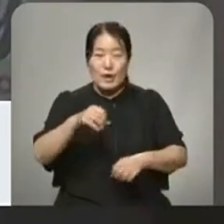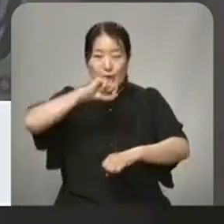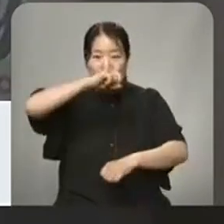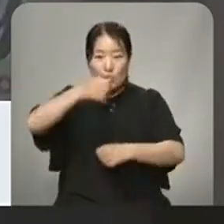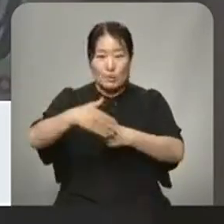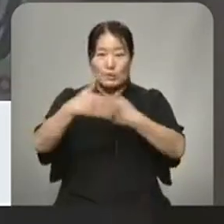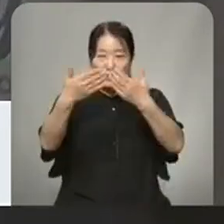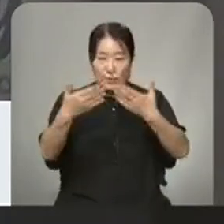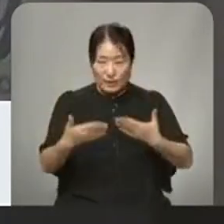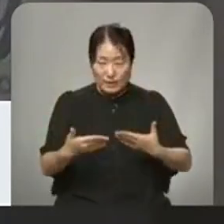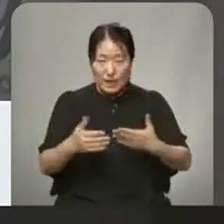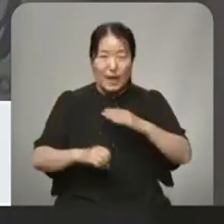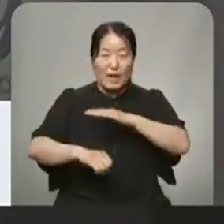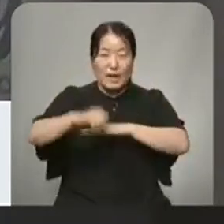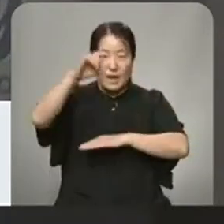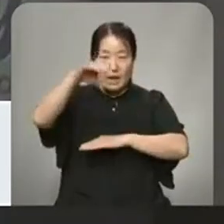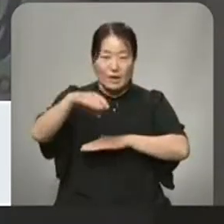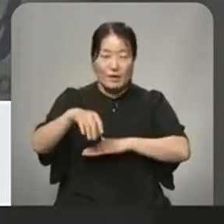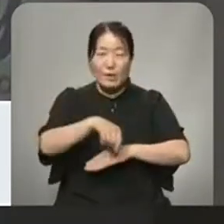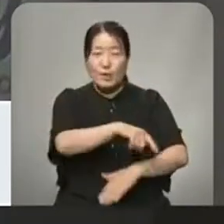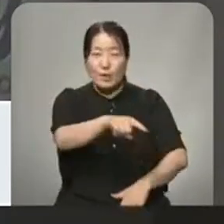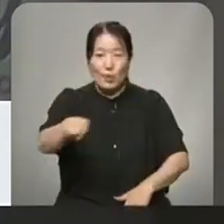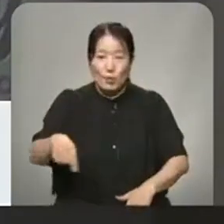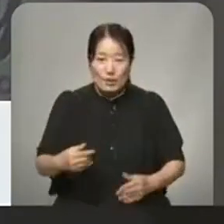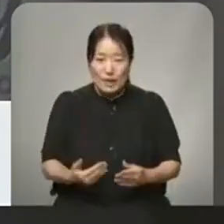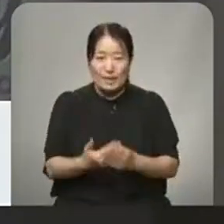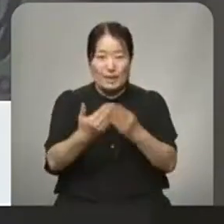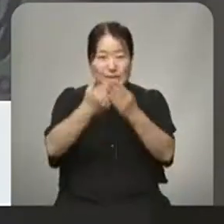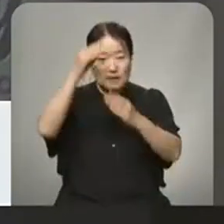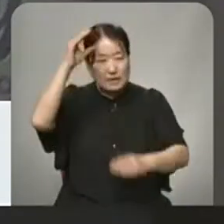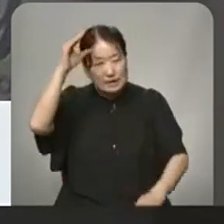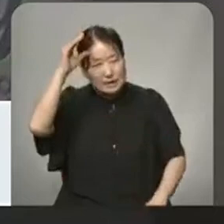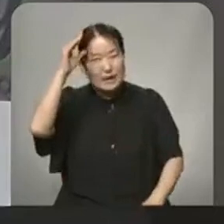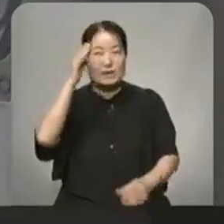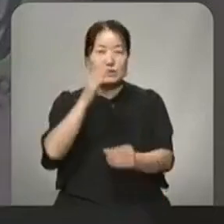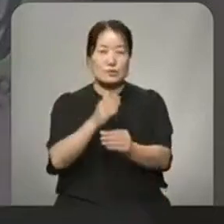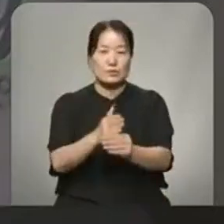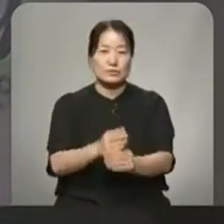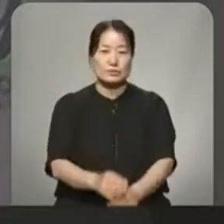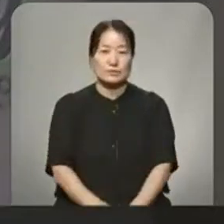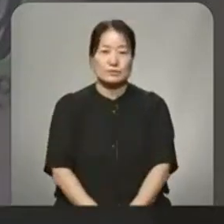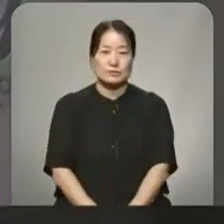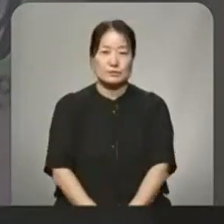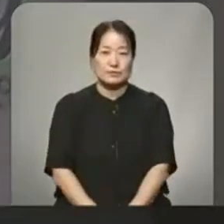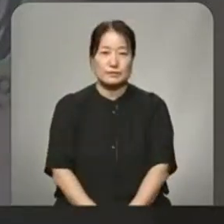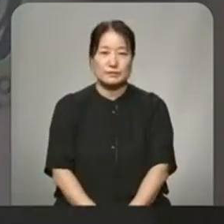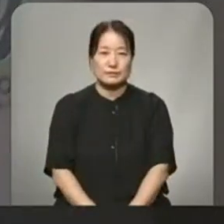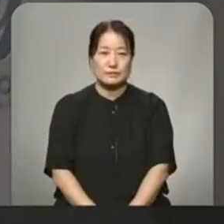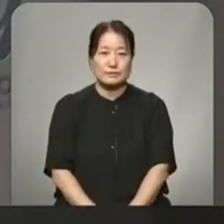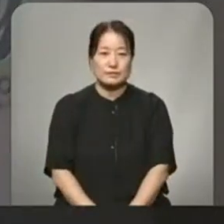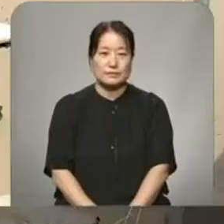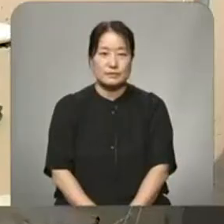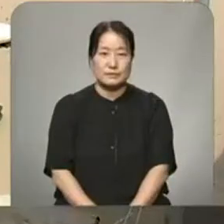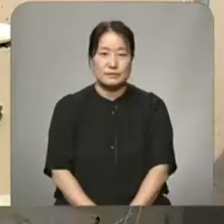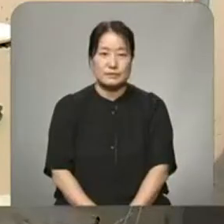있어 양양 관광이 새로운 전기를 맞게 될 거란 기대가 커지고 있습니다. 노지영 기자가 보도합니다.